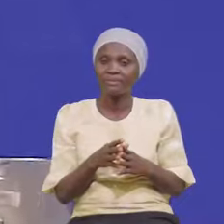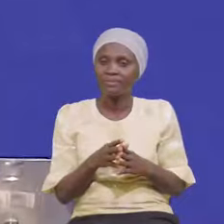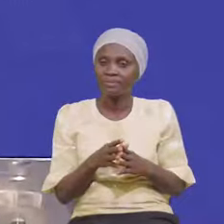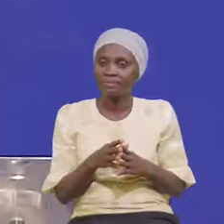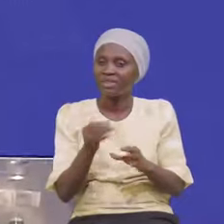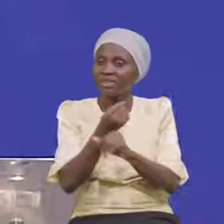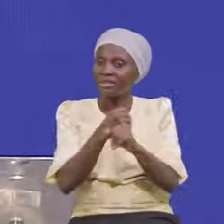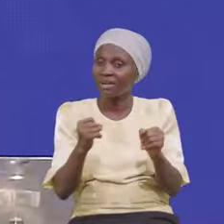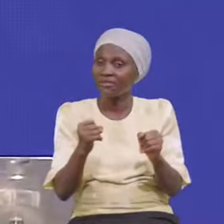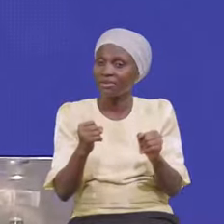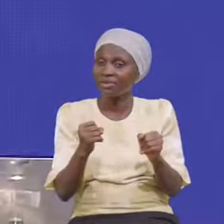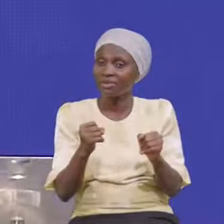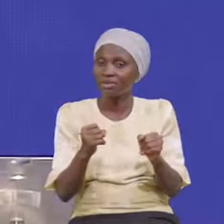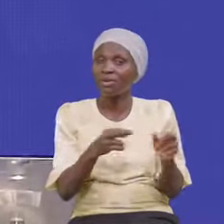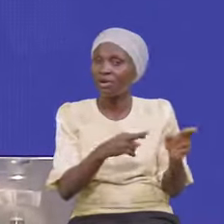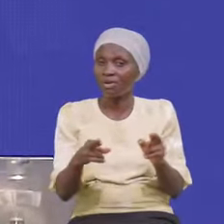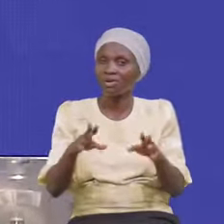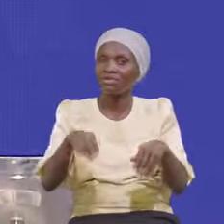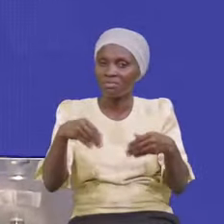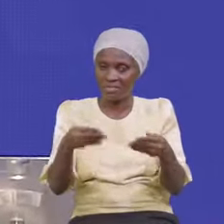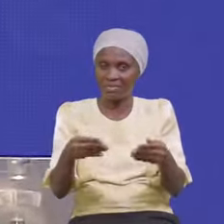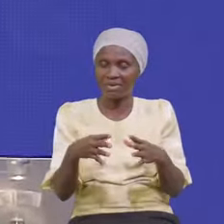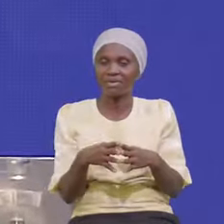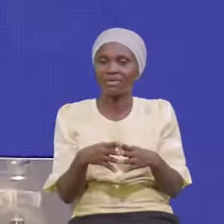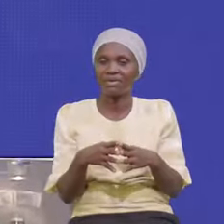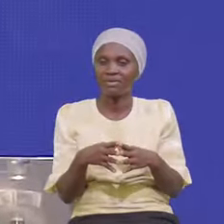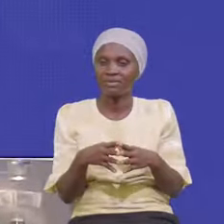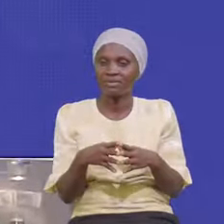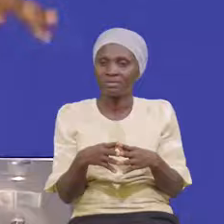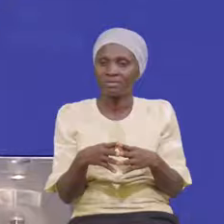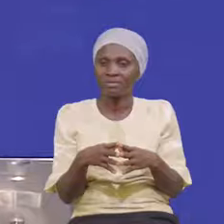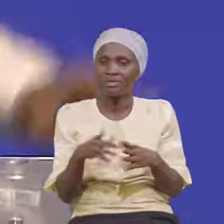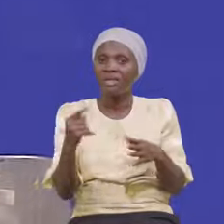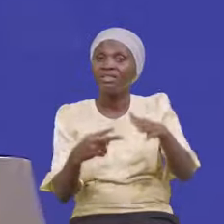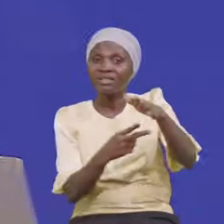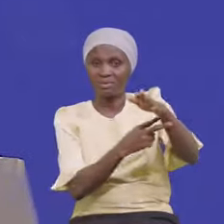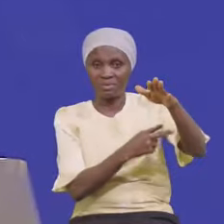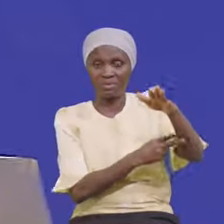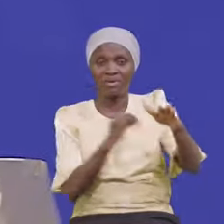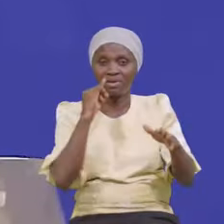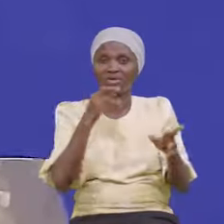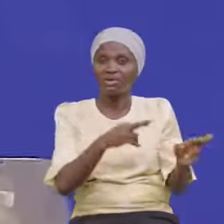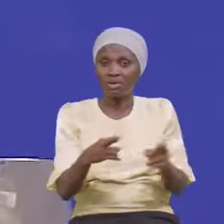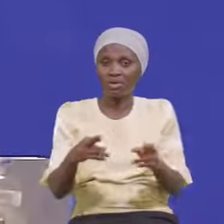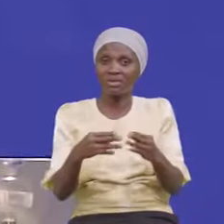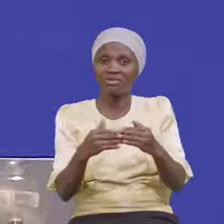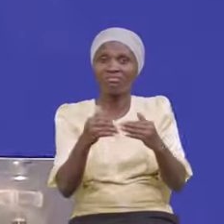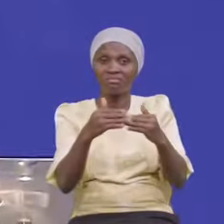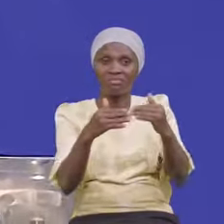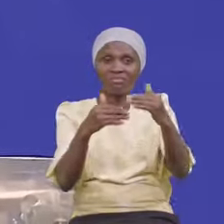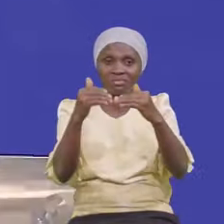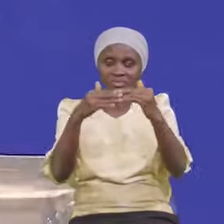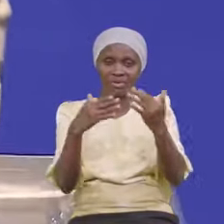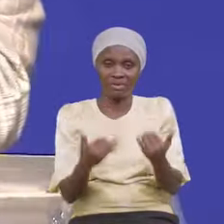రక్షించబడ్డారు. Salvation already provided. రక్షణ ఇప్పటికే అనుగ్రహించబడింది. The bridge is already built. వారధి ఇప్పటికే